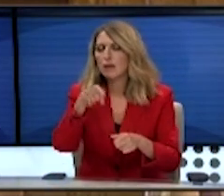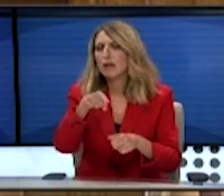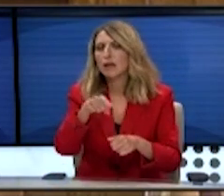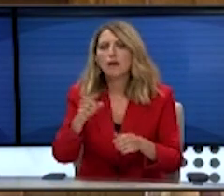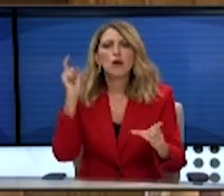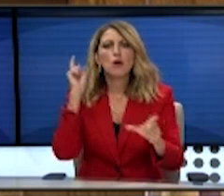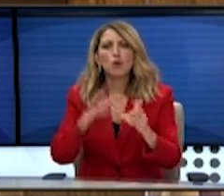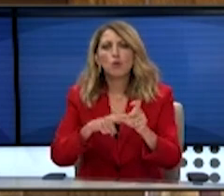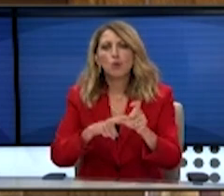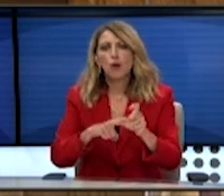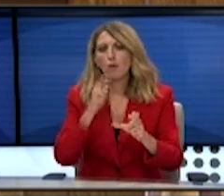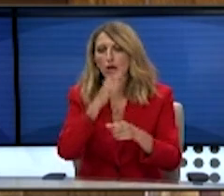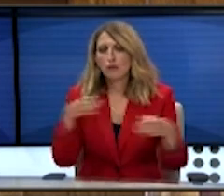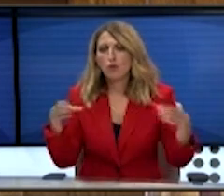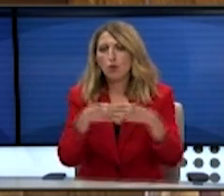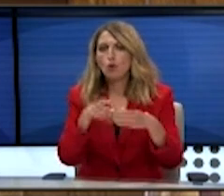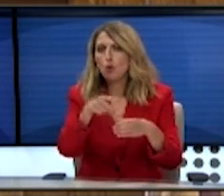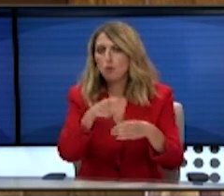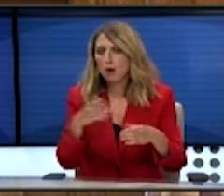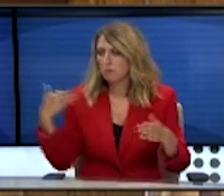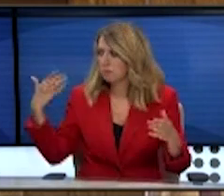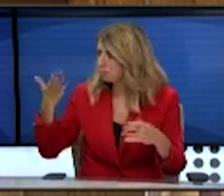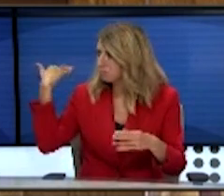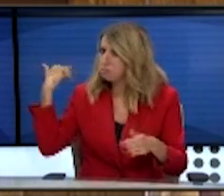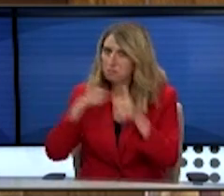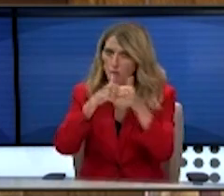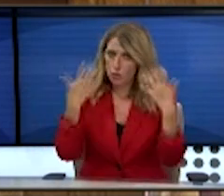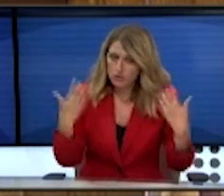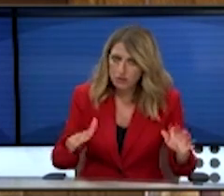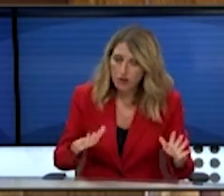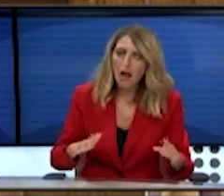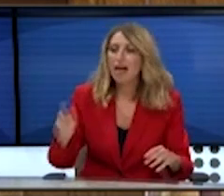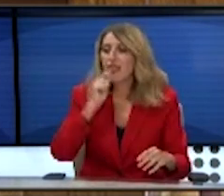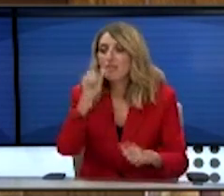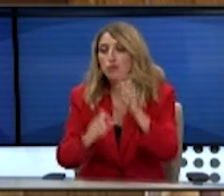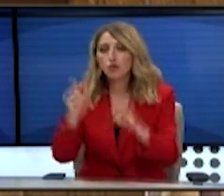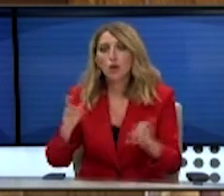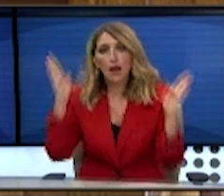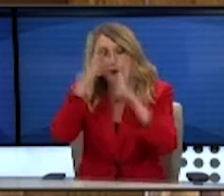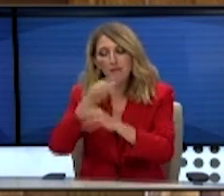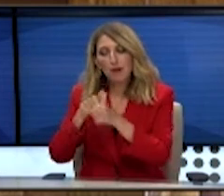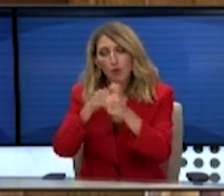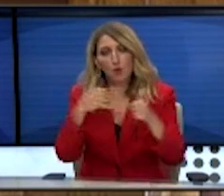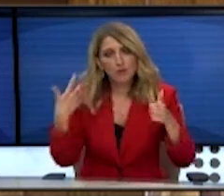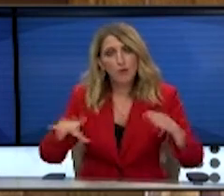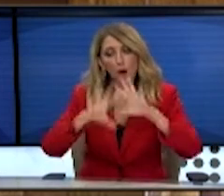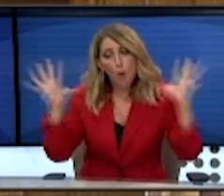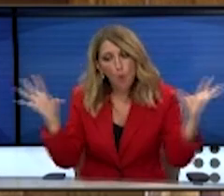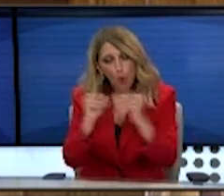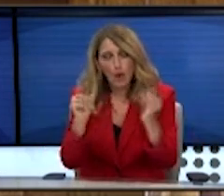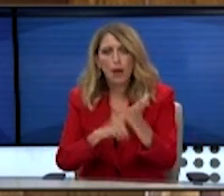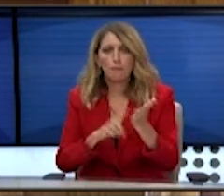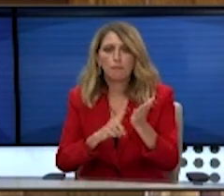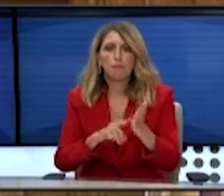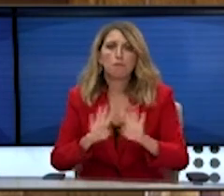πολιτικού κόμματος του ΚΚΕ, καθώς και των δημοσιογράφων. Η πρότασή μας και η συμμετοχή μας σε αυτή